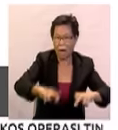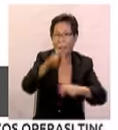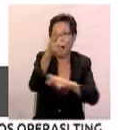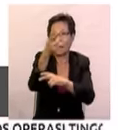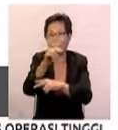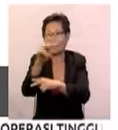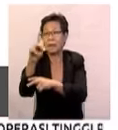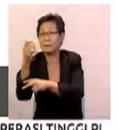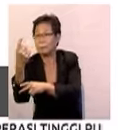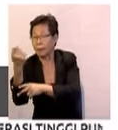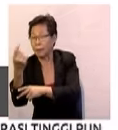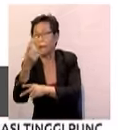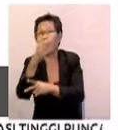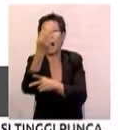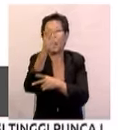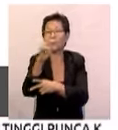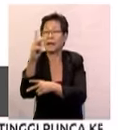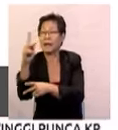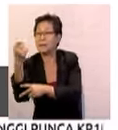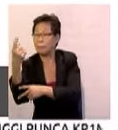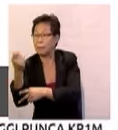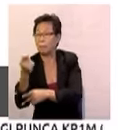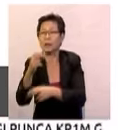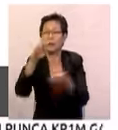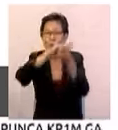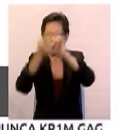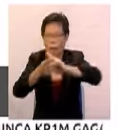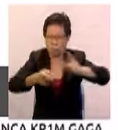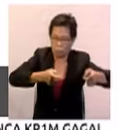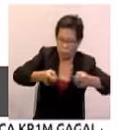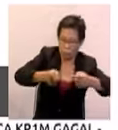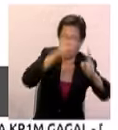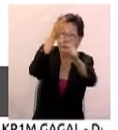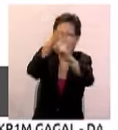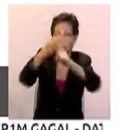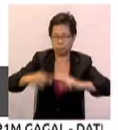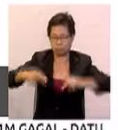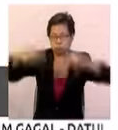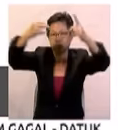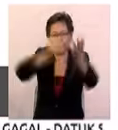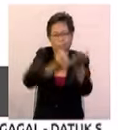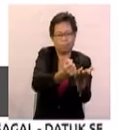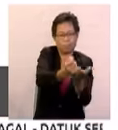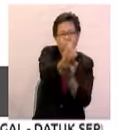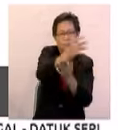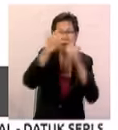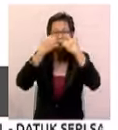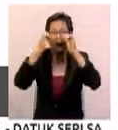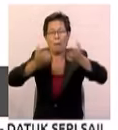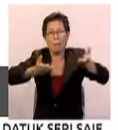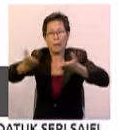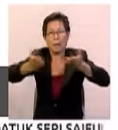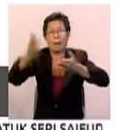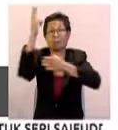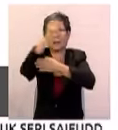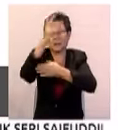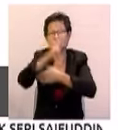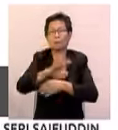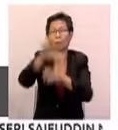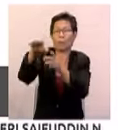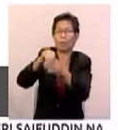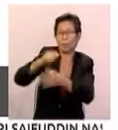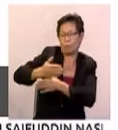Malaysia ke-11 RMK-11 iaitu mereformasi tadbir urus ke arah meningkatkan ketelusan dan kecekapan perkhidmatan awam. Ia